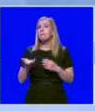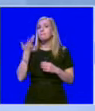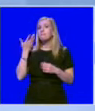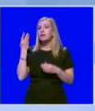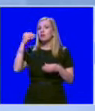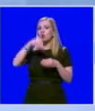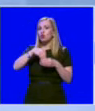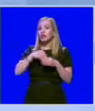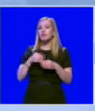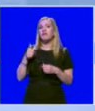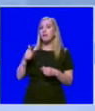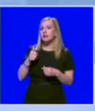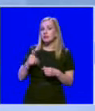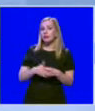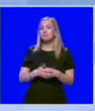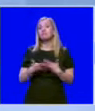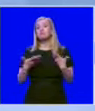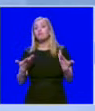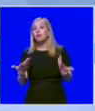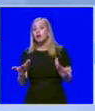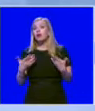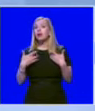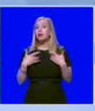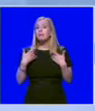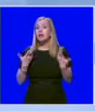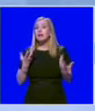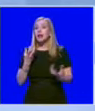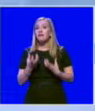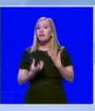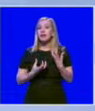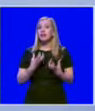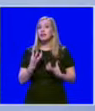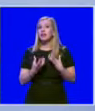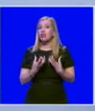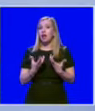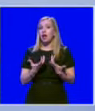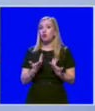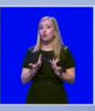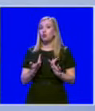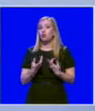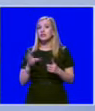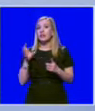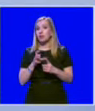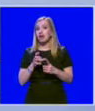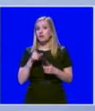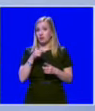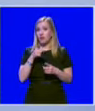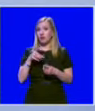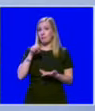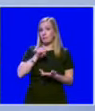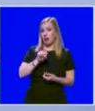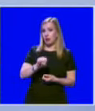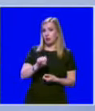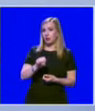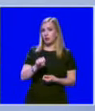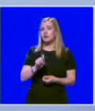БСП. Тлеят ли процеси, които заплашват да подпалят партията ви? Вижте, като цяло преди два избора,